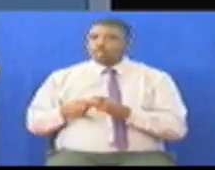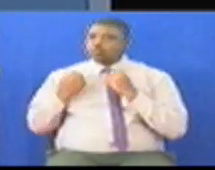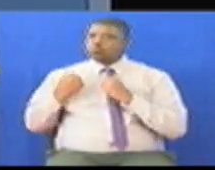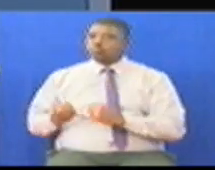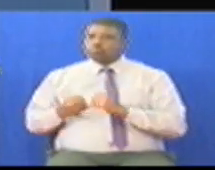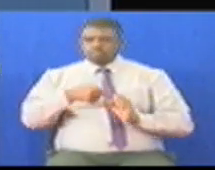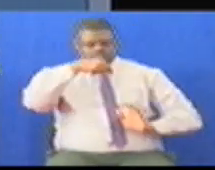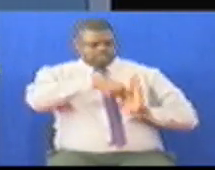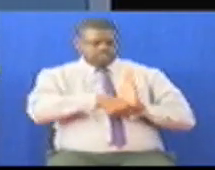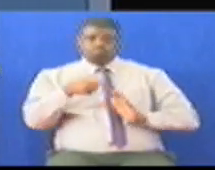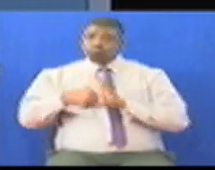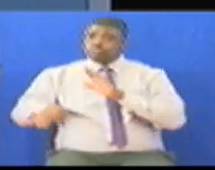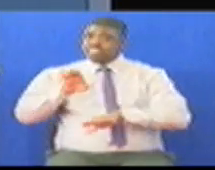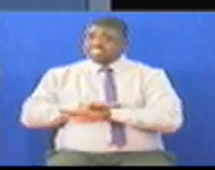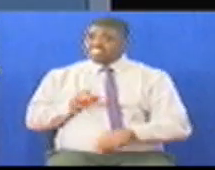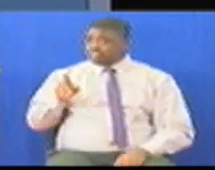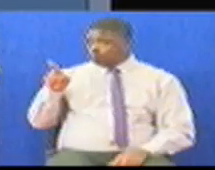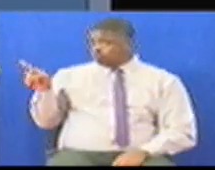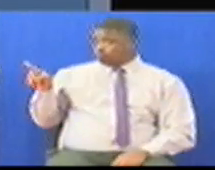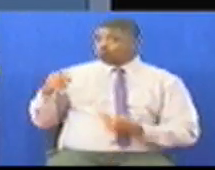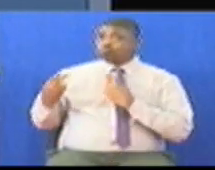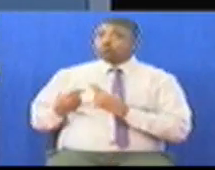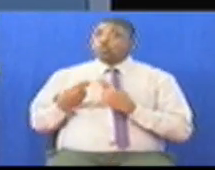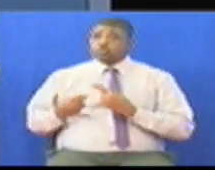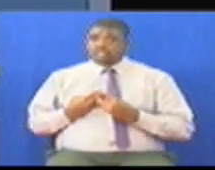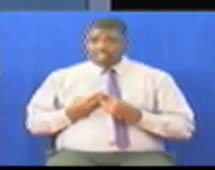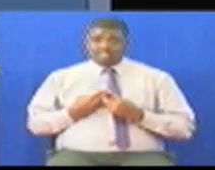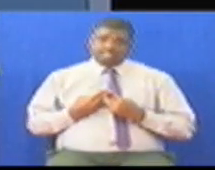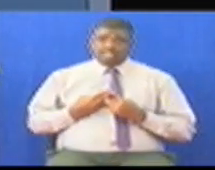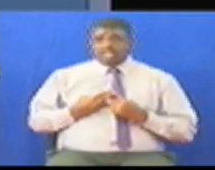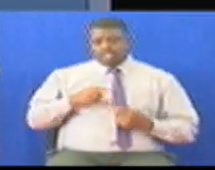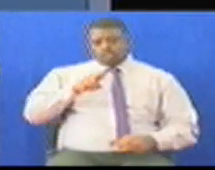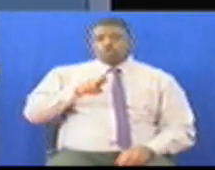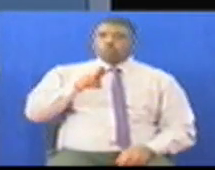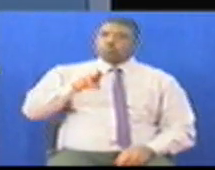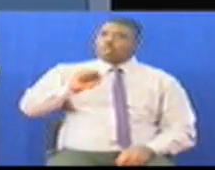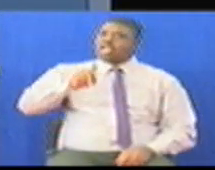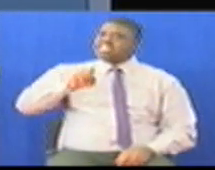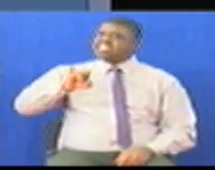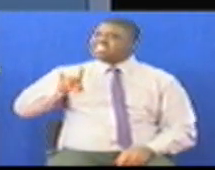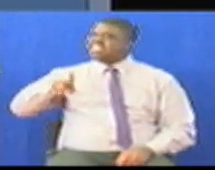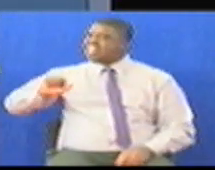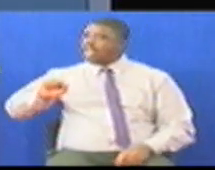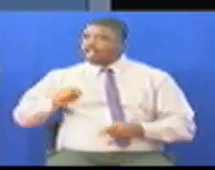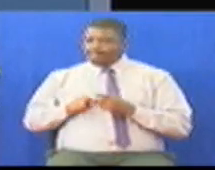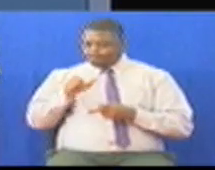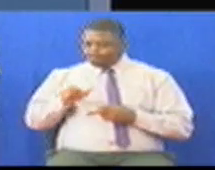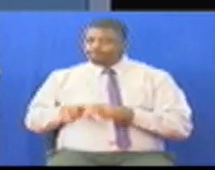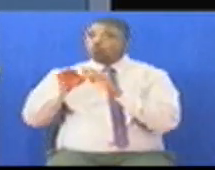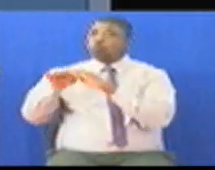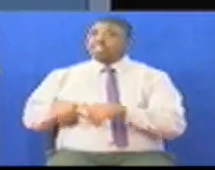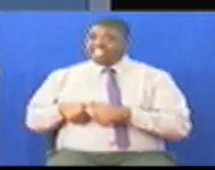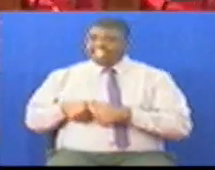chini ya wenyekiti mahiri wa Mheshimiwa Dr. Jason Samson Rekiza, mbunge wa jimbo la Bukoba